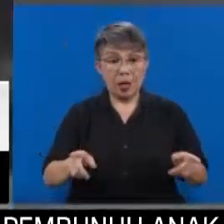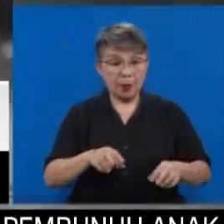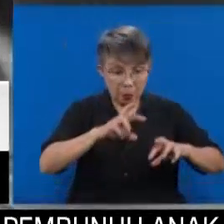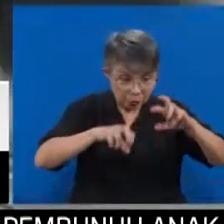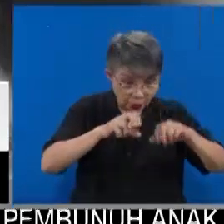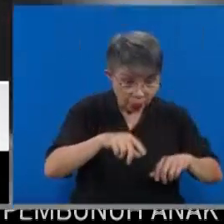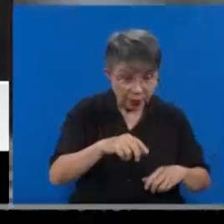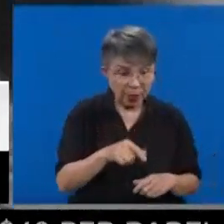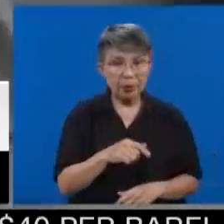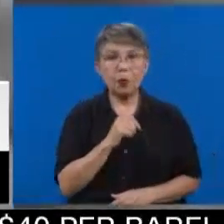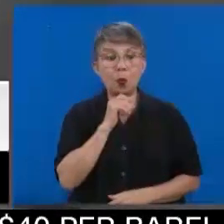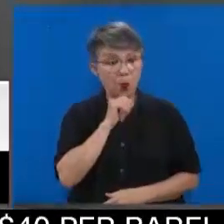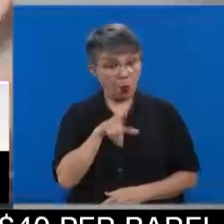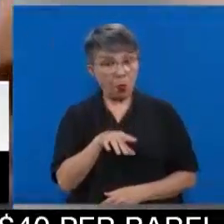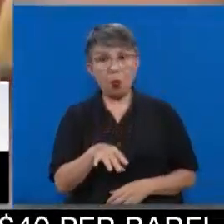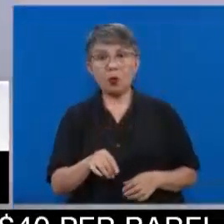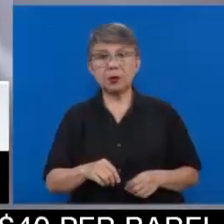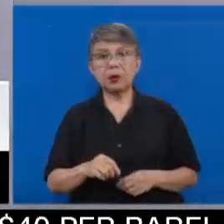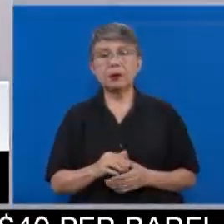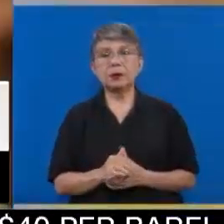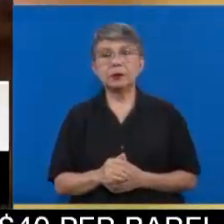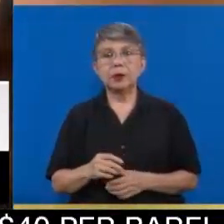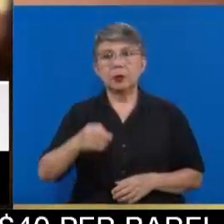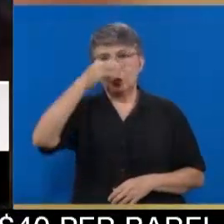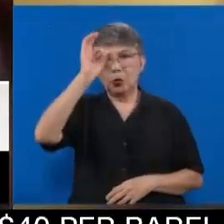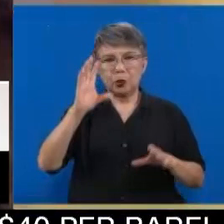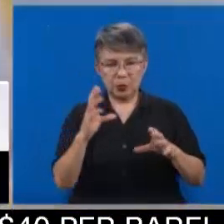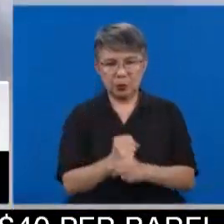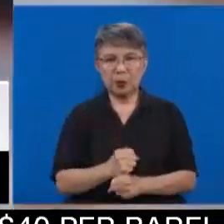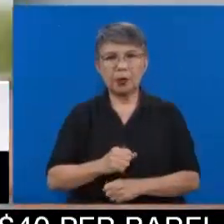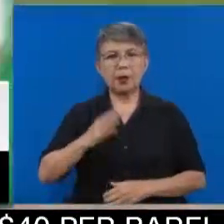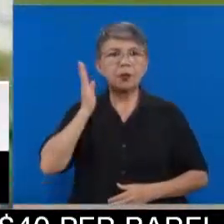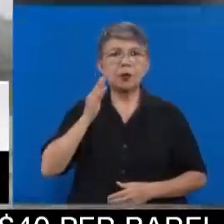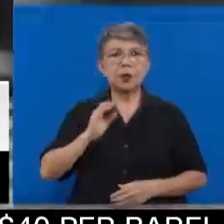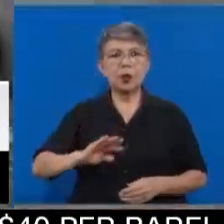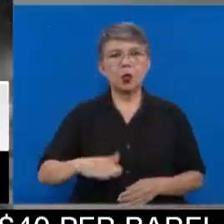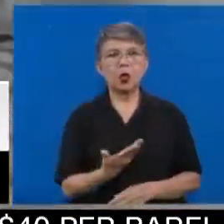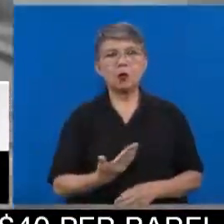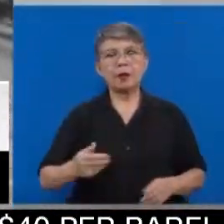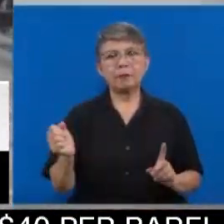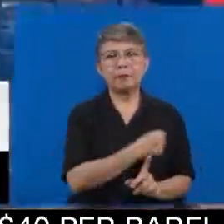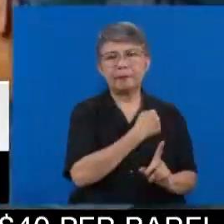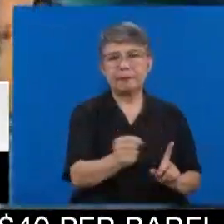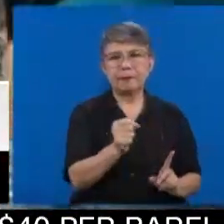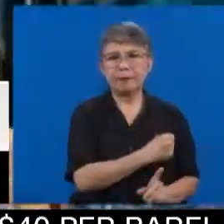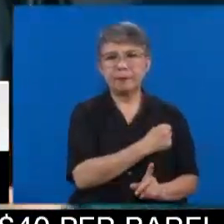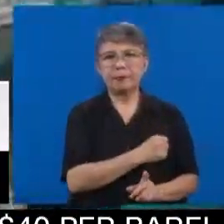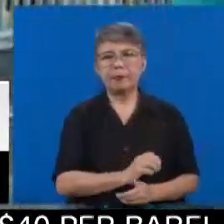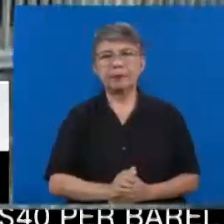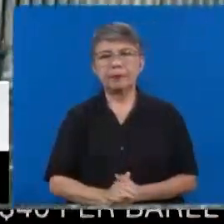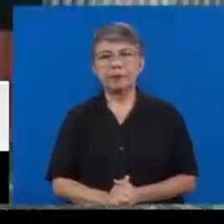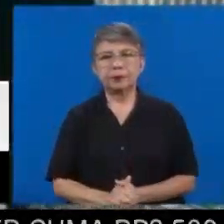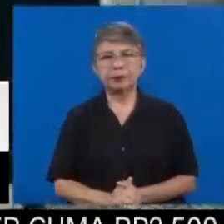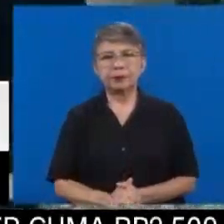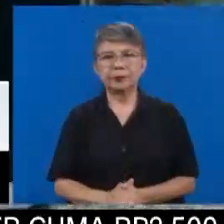melakukan proses identifikasi dan pemeriksaan saksi, polisi menyimpulkan remaja ini adalah korban penganiayaan.